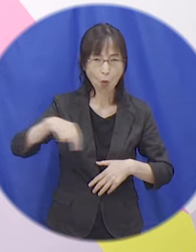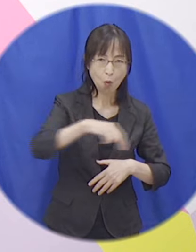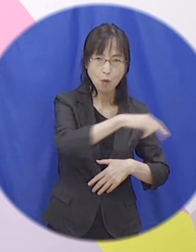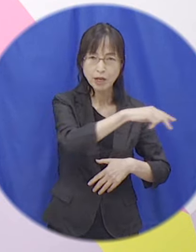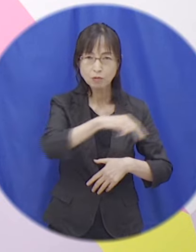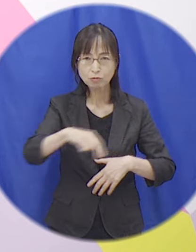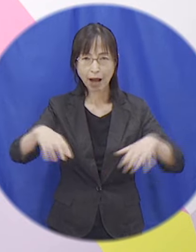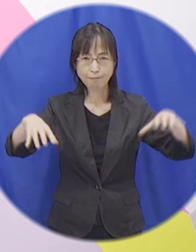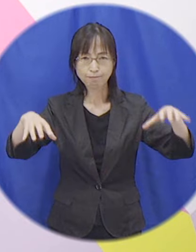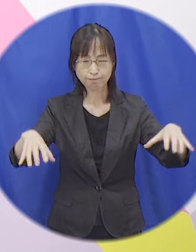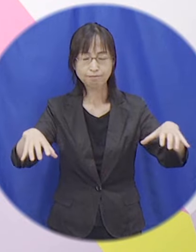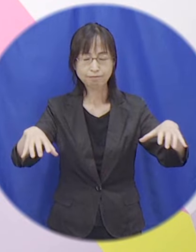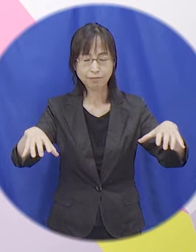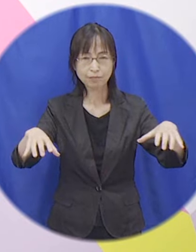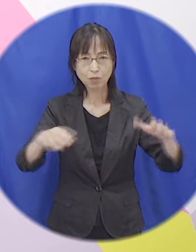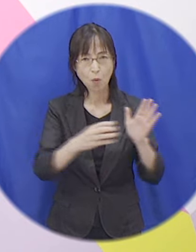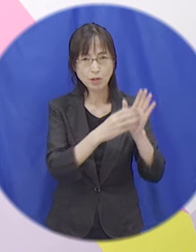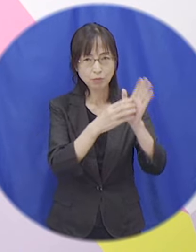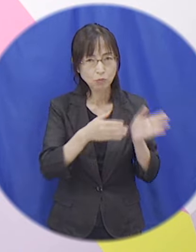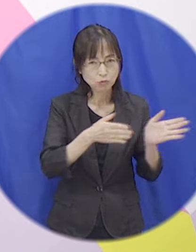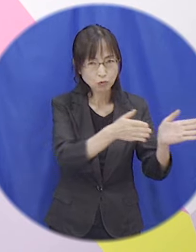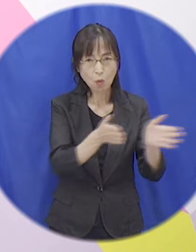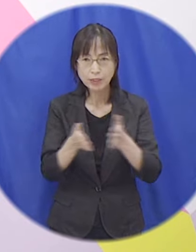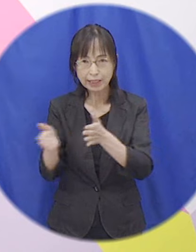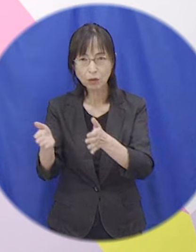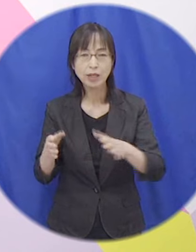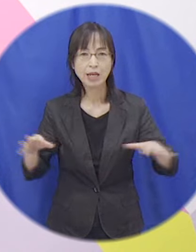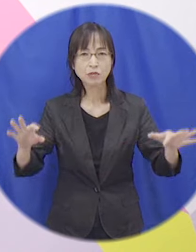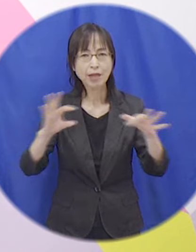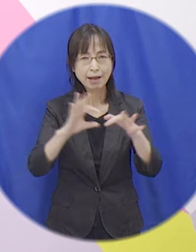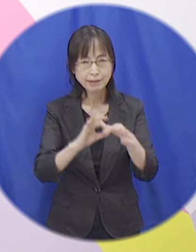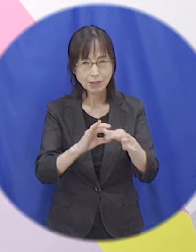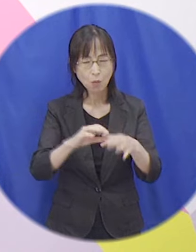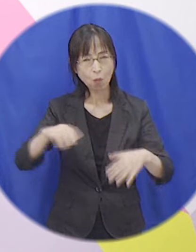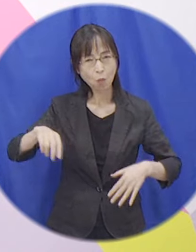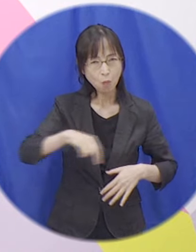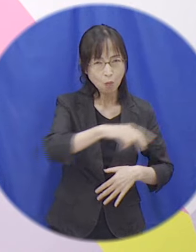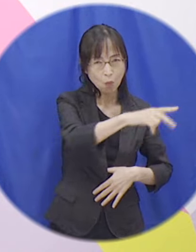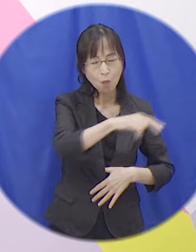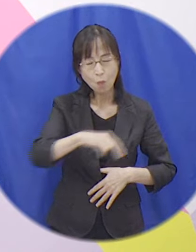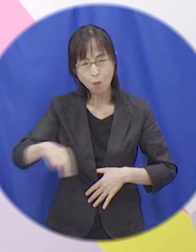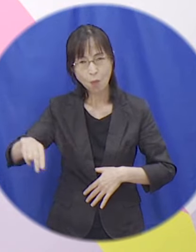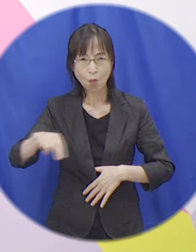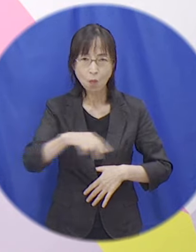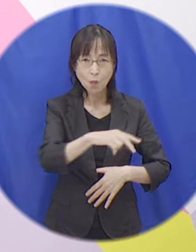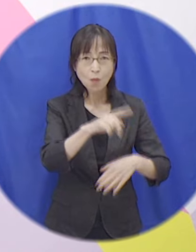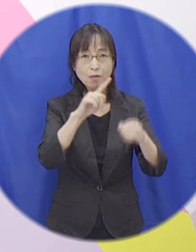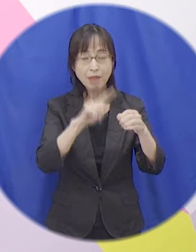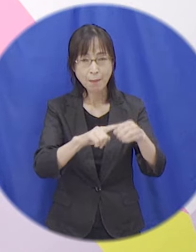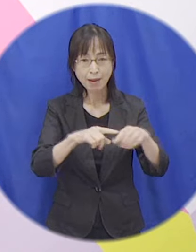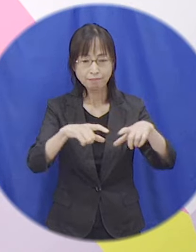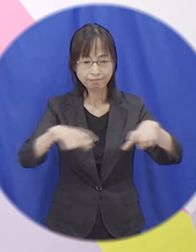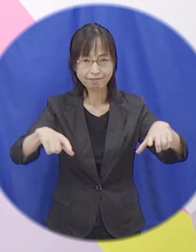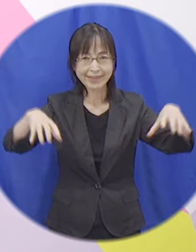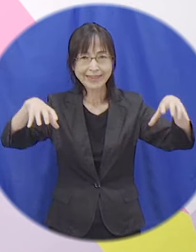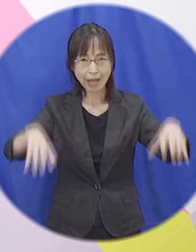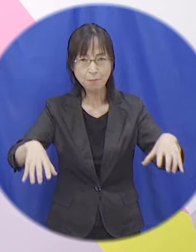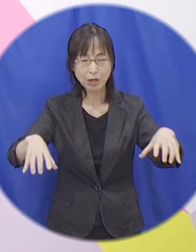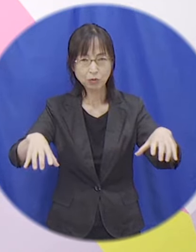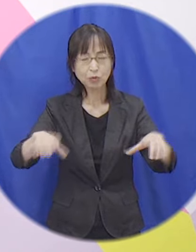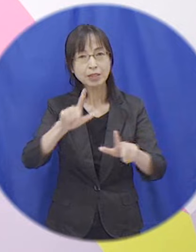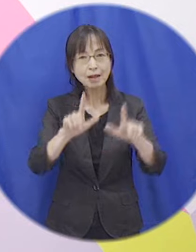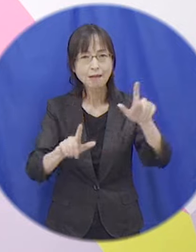をシンボルストリートでつなぎ、回遊性を飛躍的に高めるダンベル型の街づくり